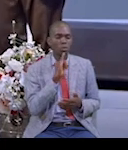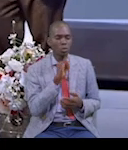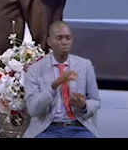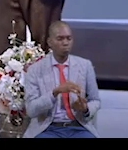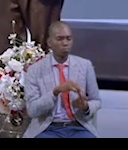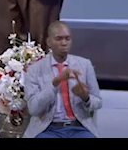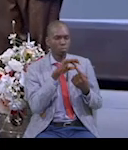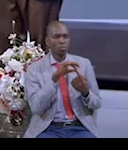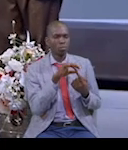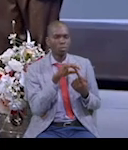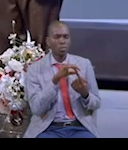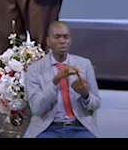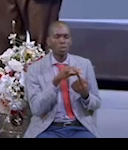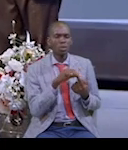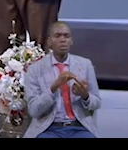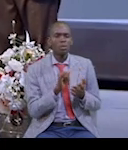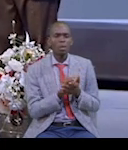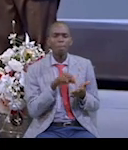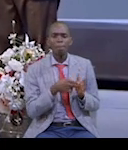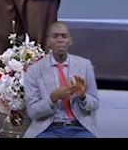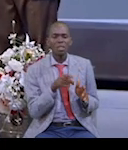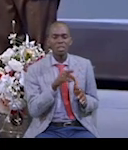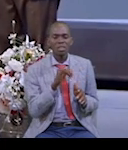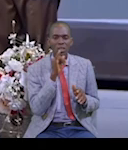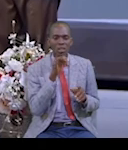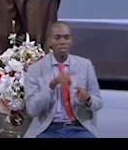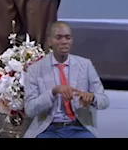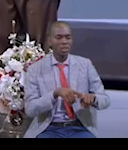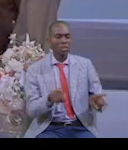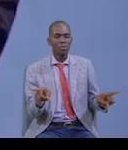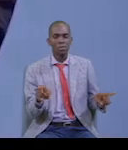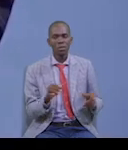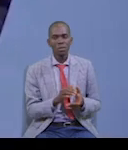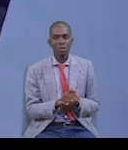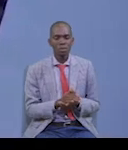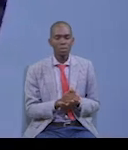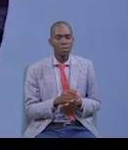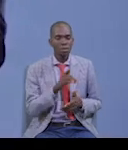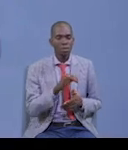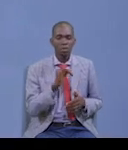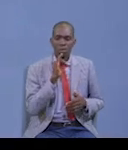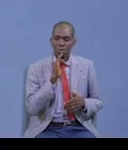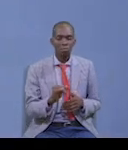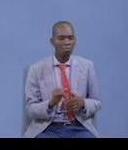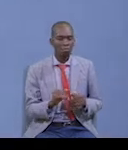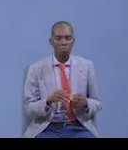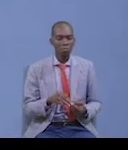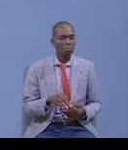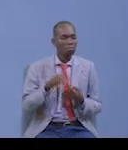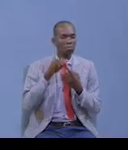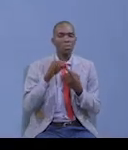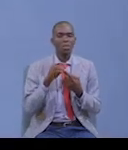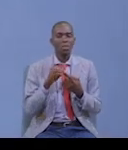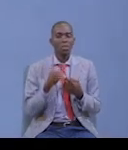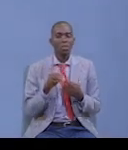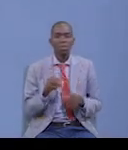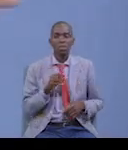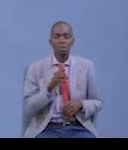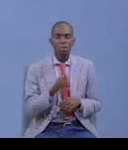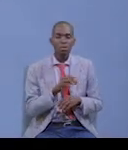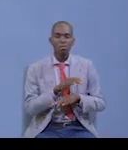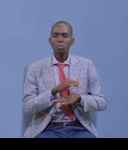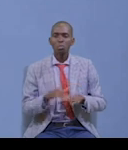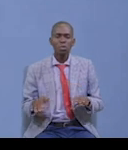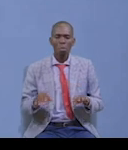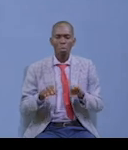వారిగా కనబడితే he is different. అతను ఖచ్చితంగా విభిన్నమైన వాడు. He is distinct. చాలా ప్రత్యేకించబడ్డవాడు. He does not act